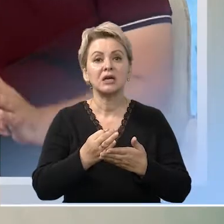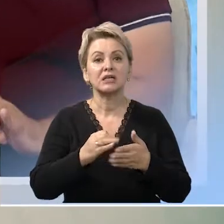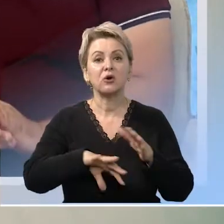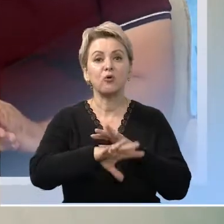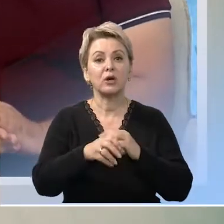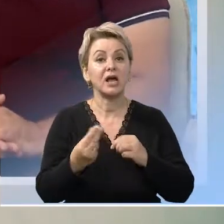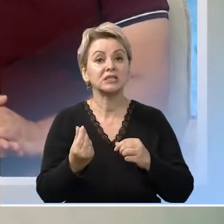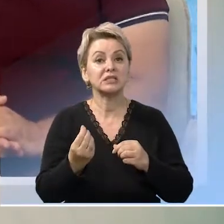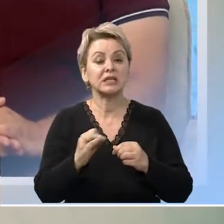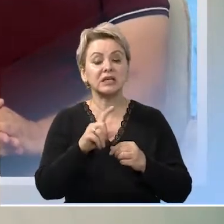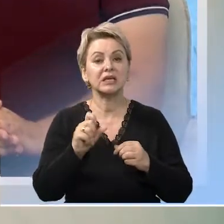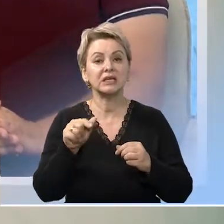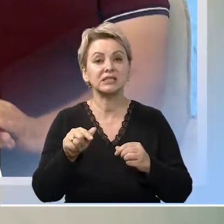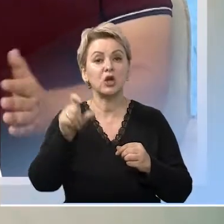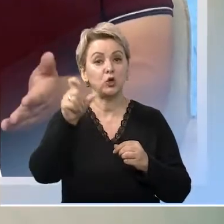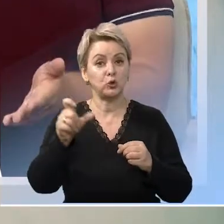деньги, наверное,